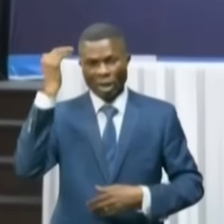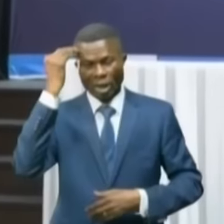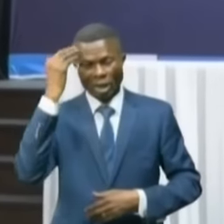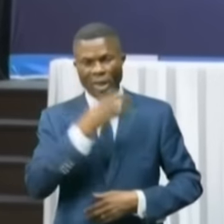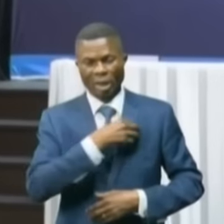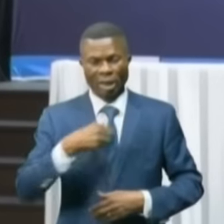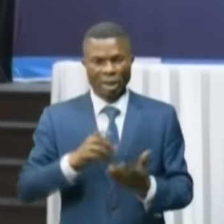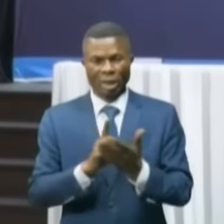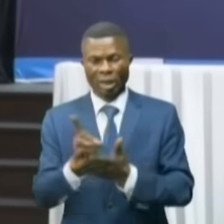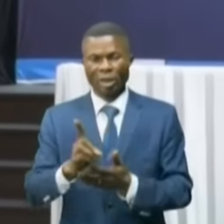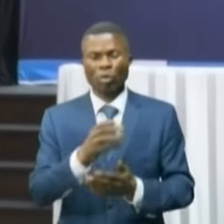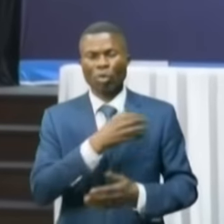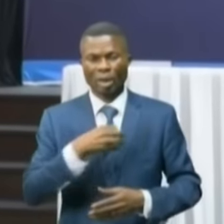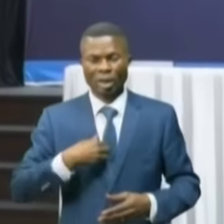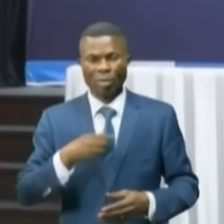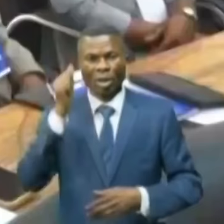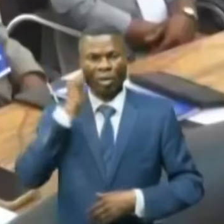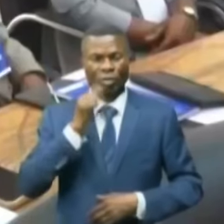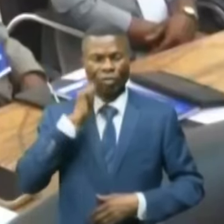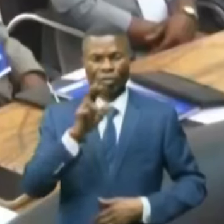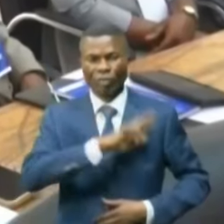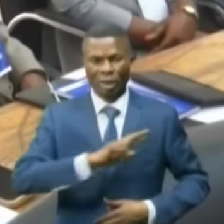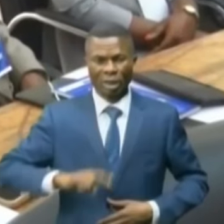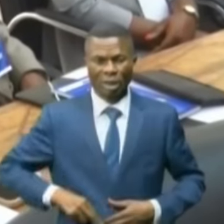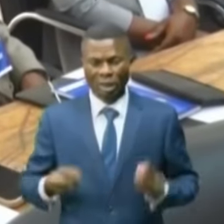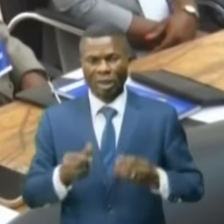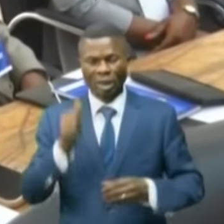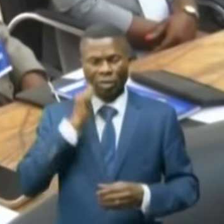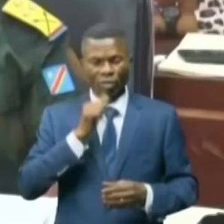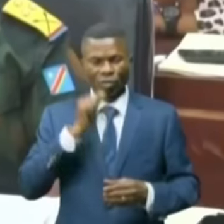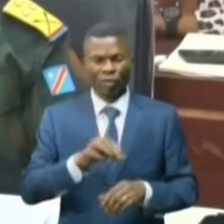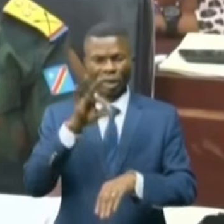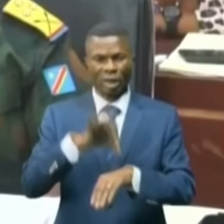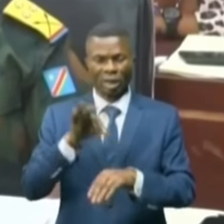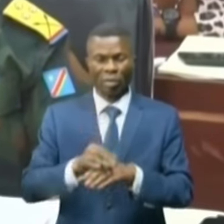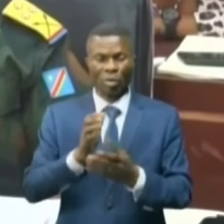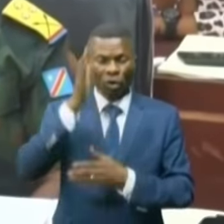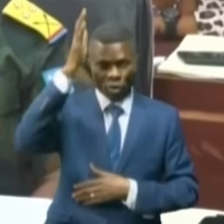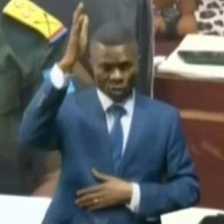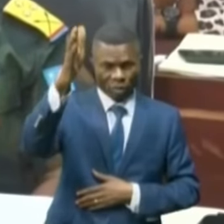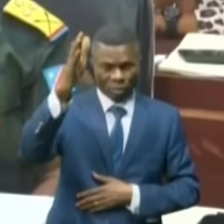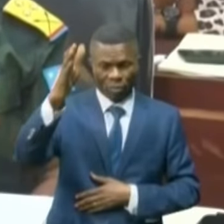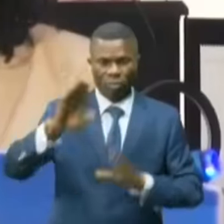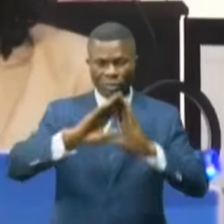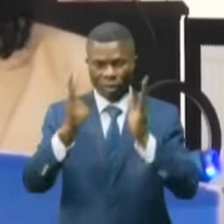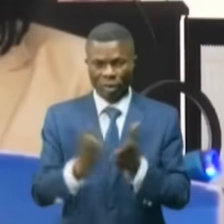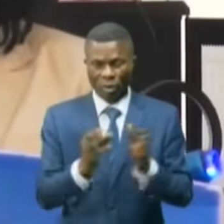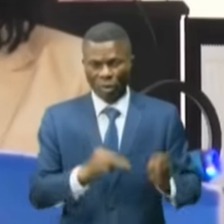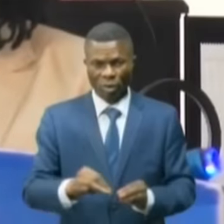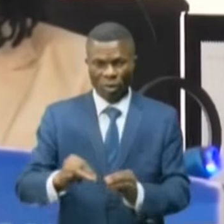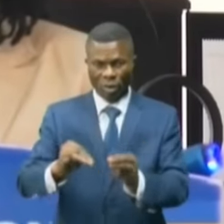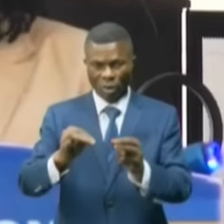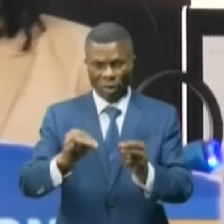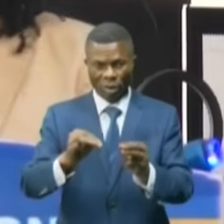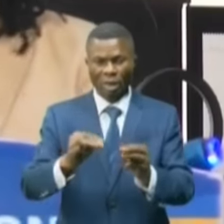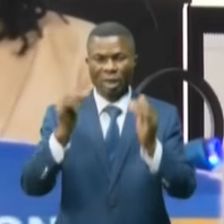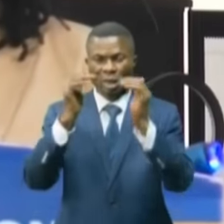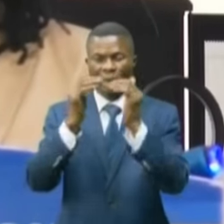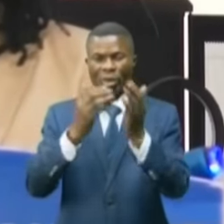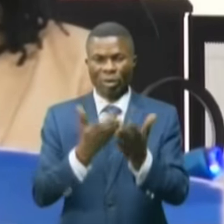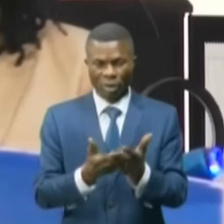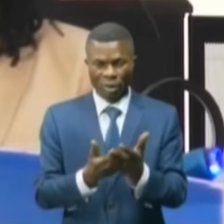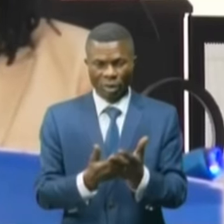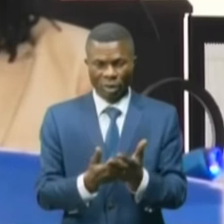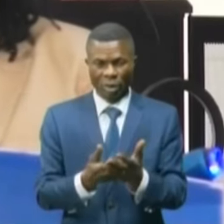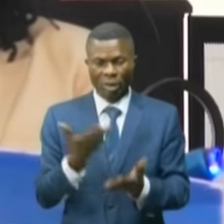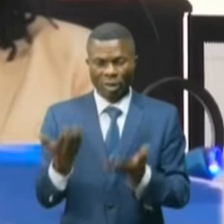femmes et filles en RDC, défis et opportunités et perspectives. Dans tout le processus de réforme des lois, ou